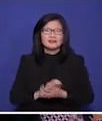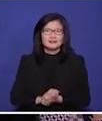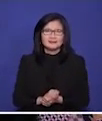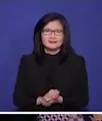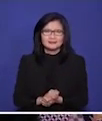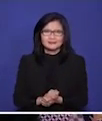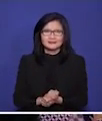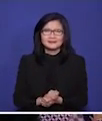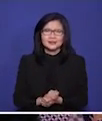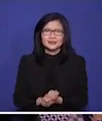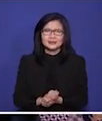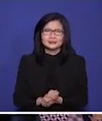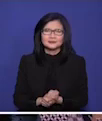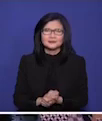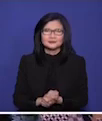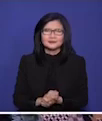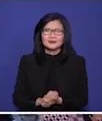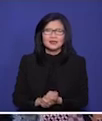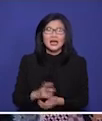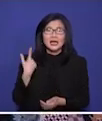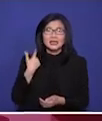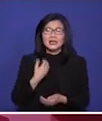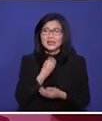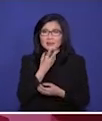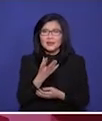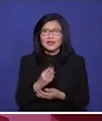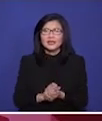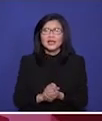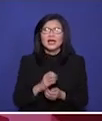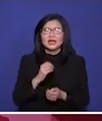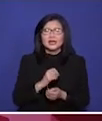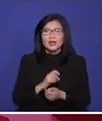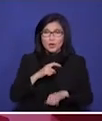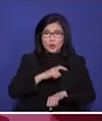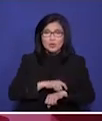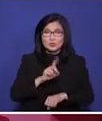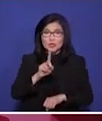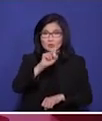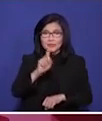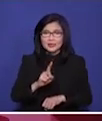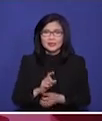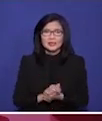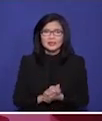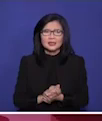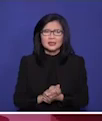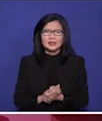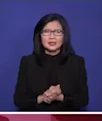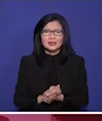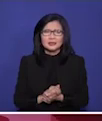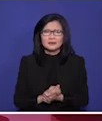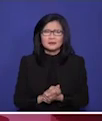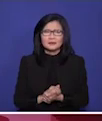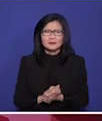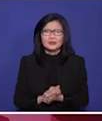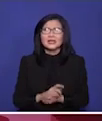menanggapi kembali apa yang disampaikan paslon 02 waktunya 1 menit sebentar sebelum dimulai kita tidak akan mulai kalau